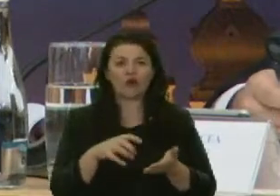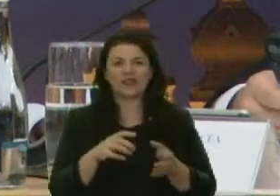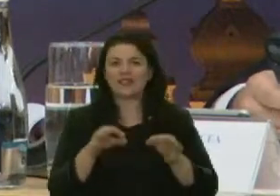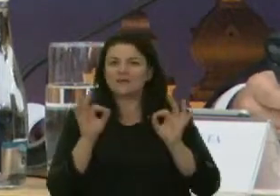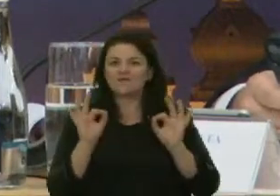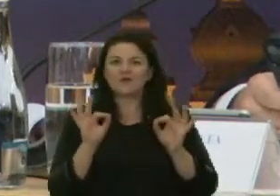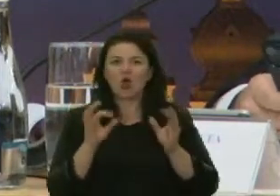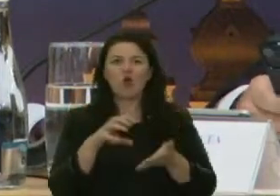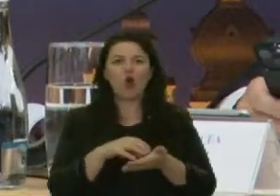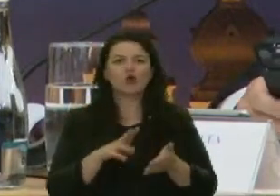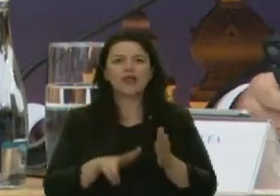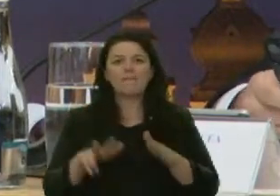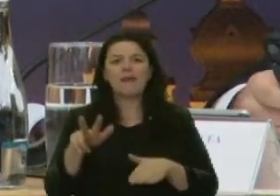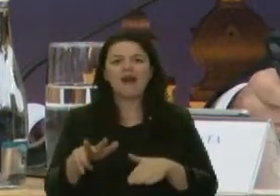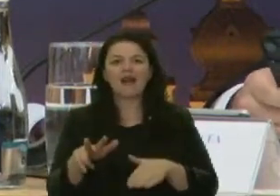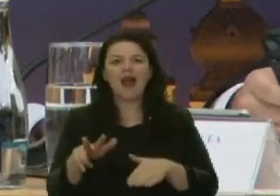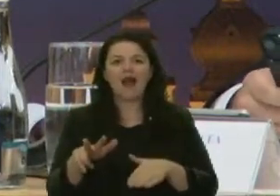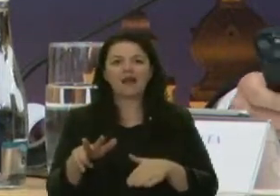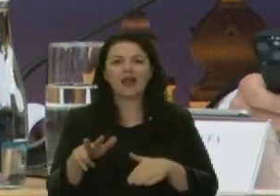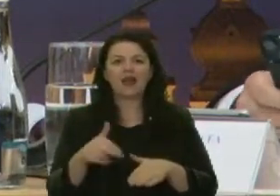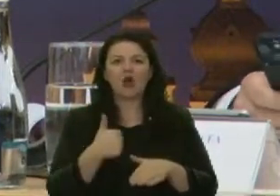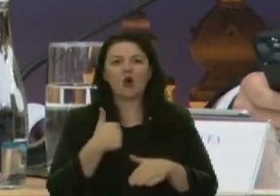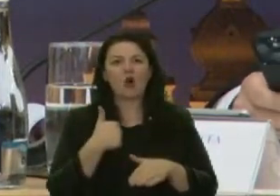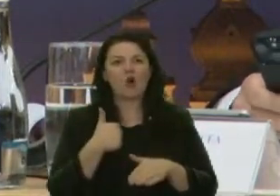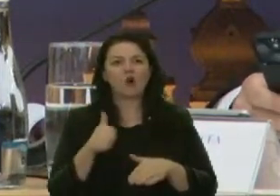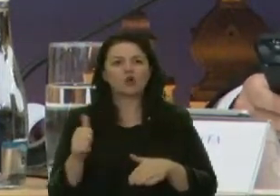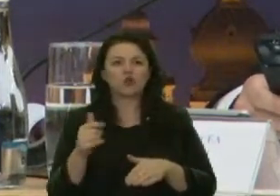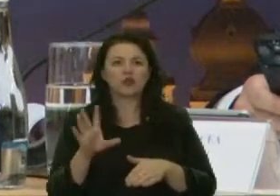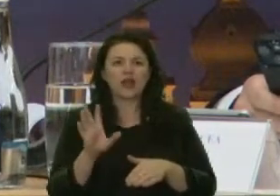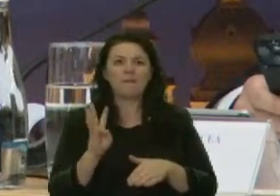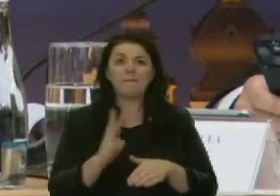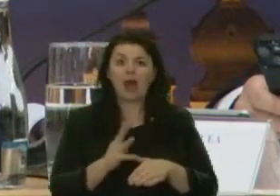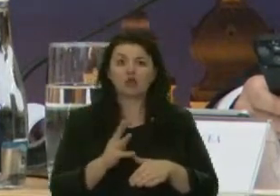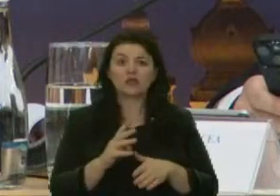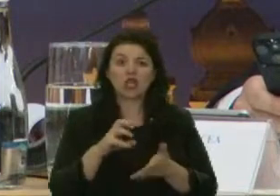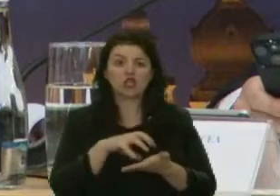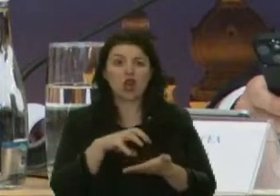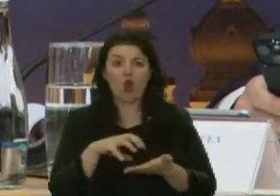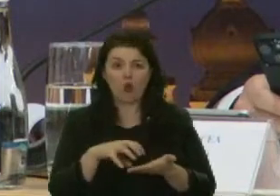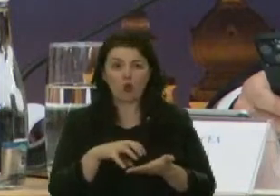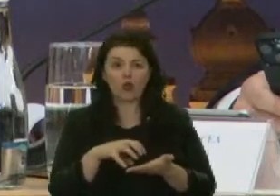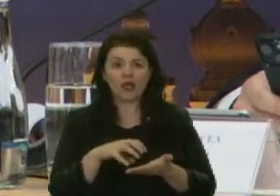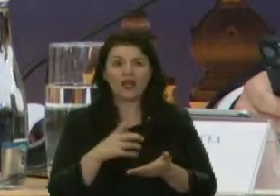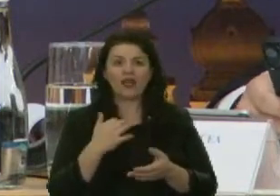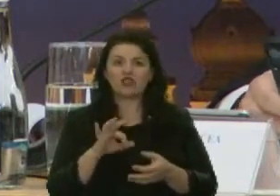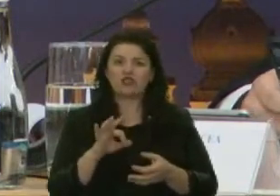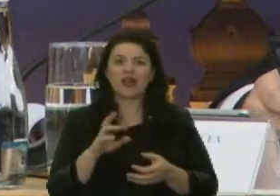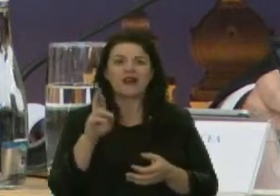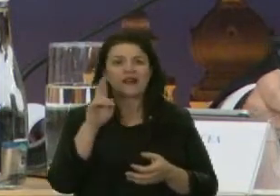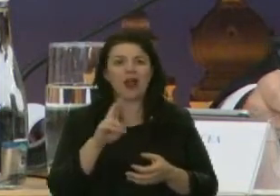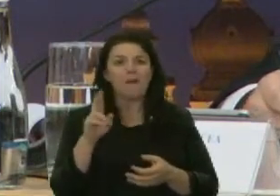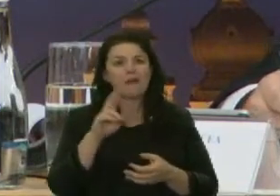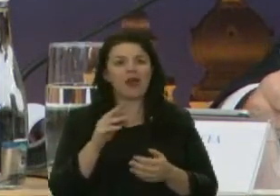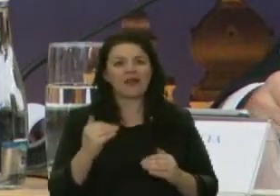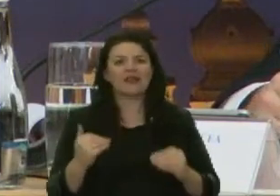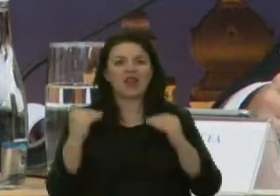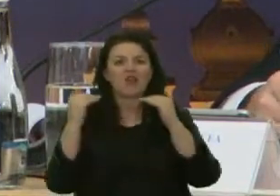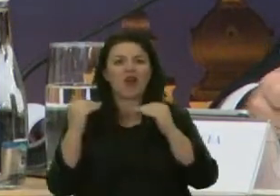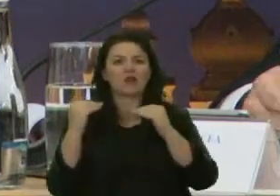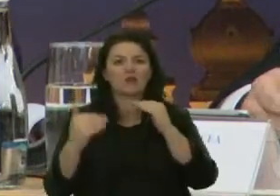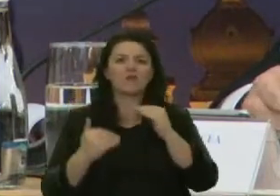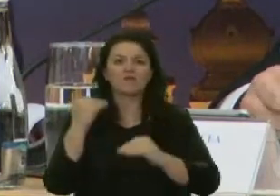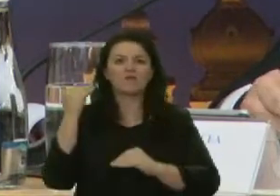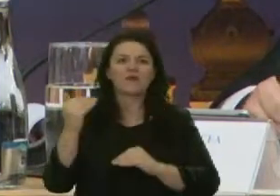locuri de parcare ă de peste 140 de locuri și care repet va duce la nivelul următor